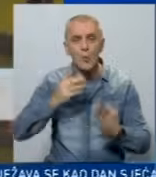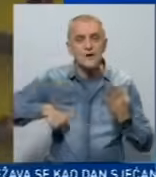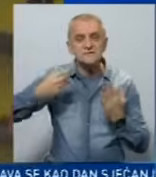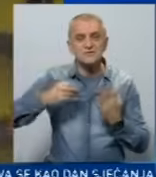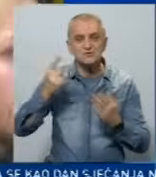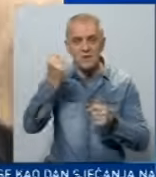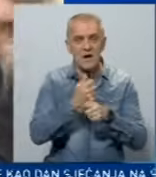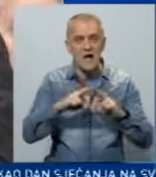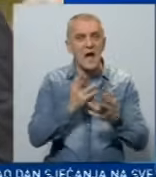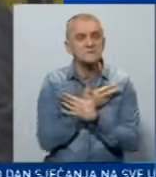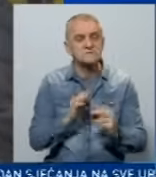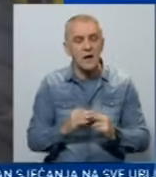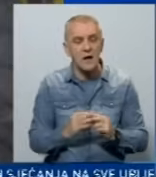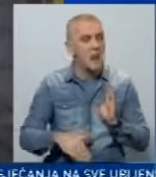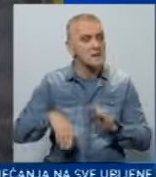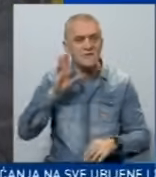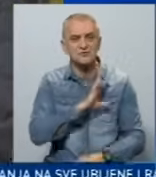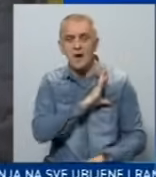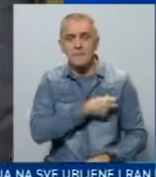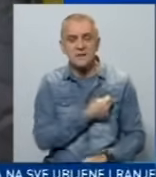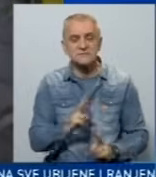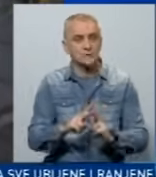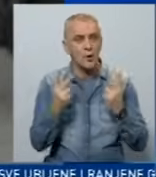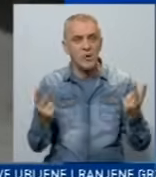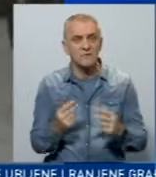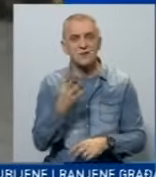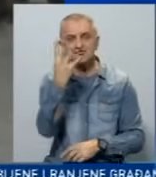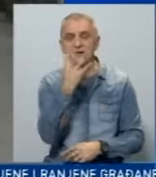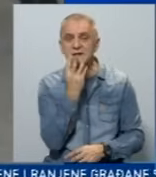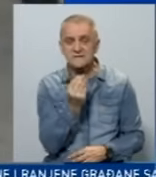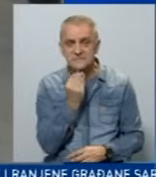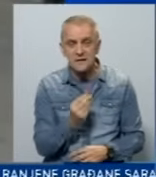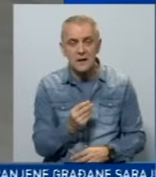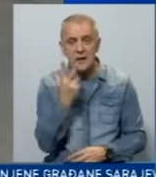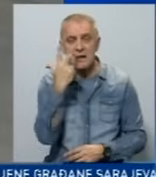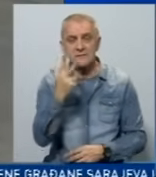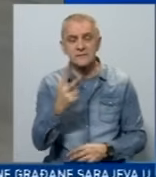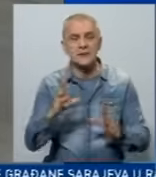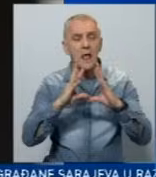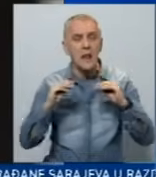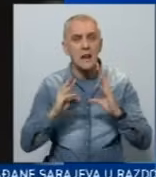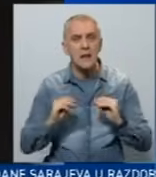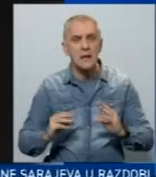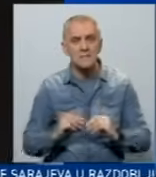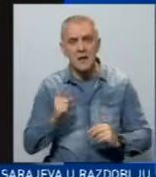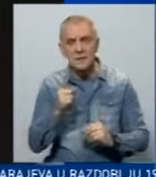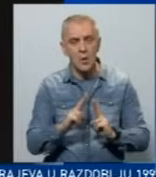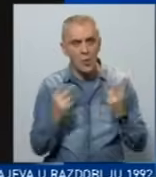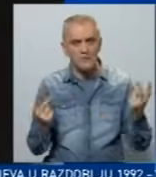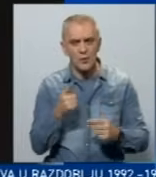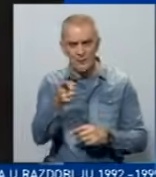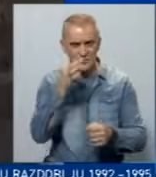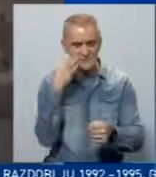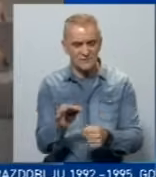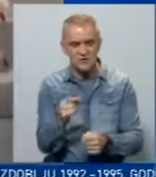iz pojasa Gaze, najviše palestinskih novinara, 4 Izraelaca te 3 libanonska novinara. Ove upaljene